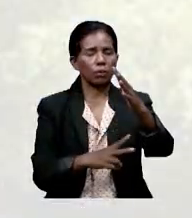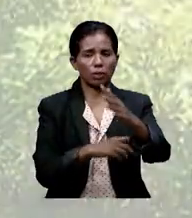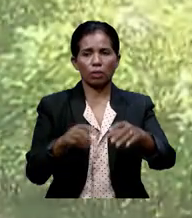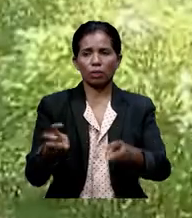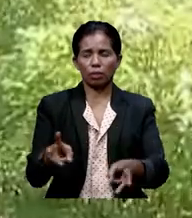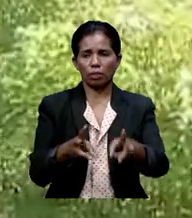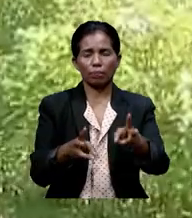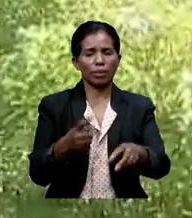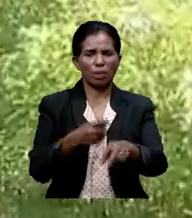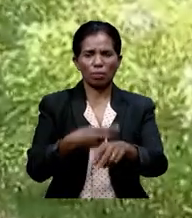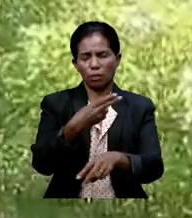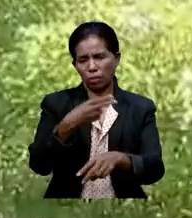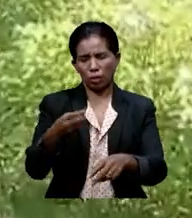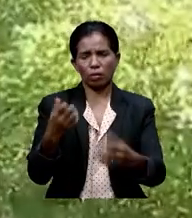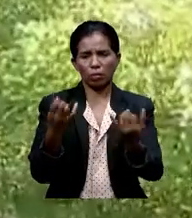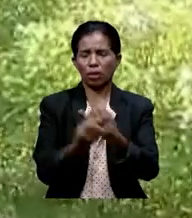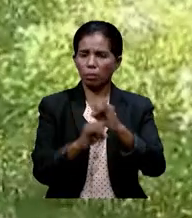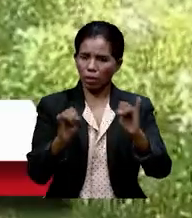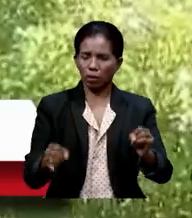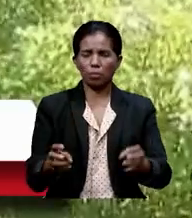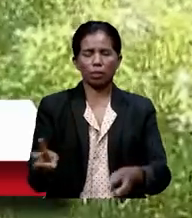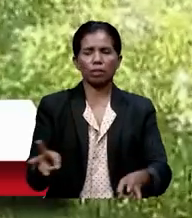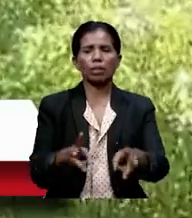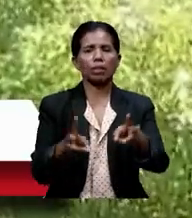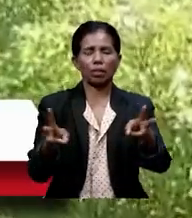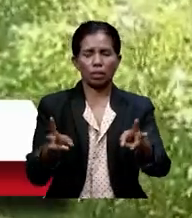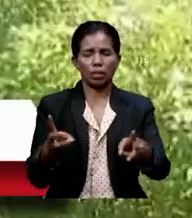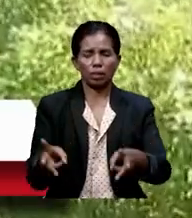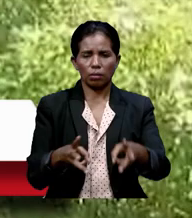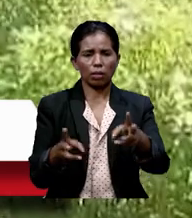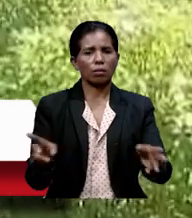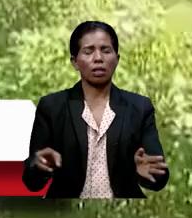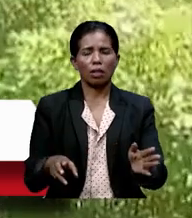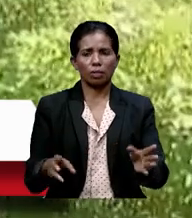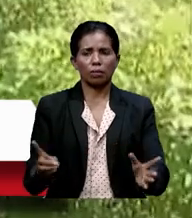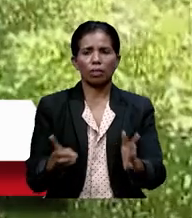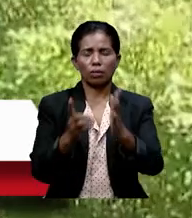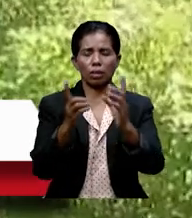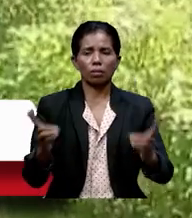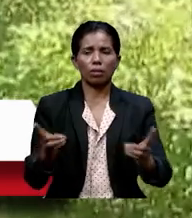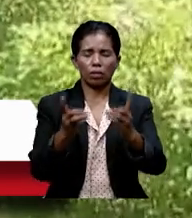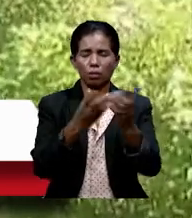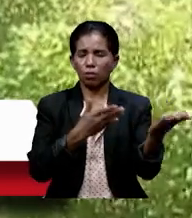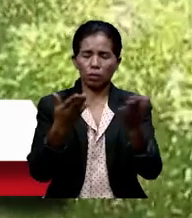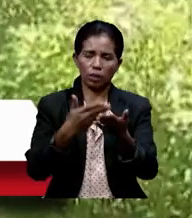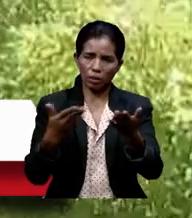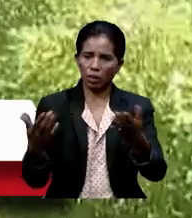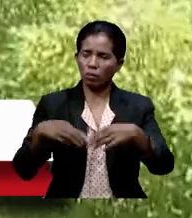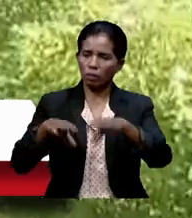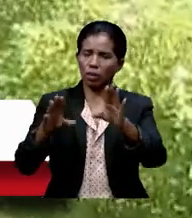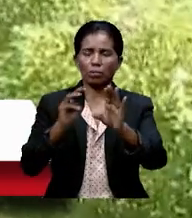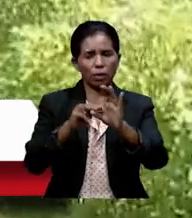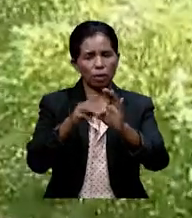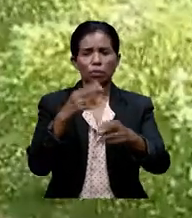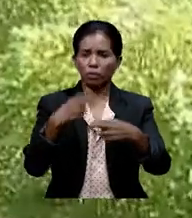Indonesia ne tempo to agora o kunan mas estrada nami atau sisu bat rumahnya produk rumah tu pamer kalau ne susah tetes tambah durante